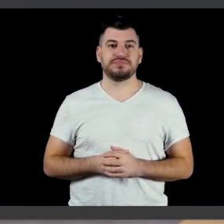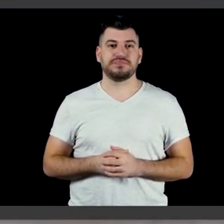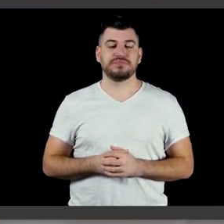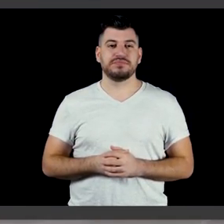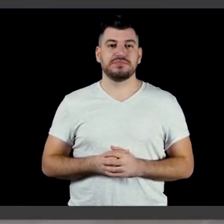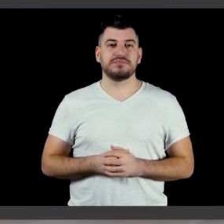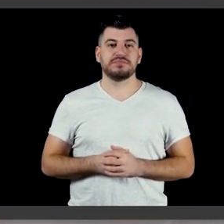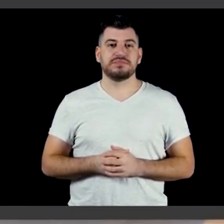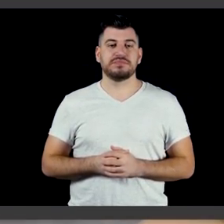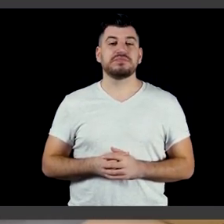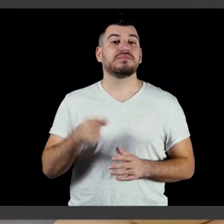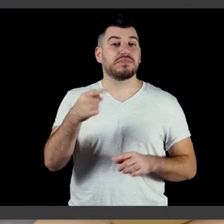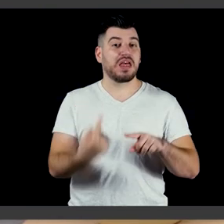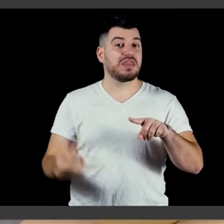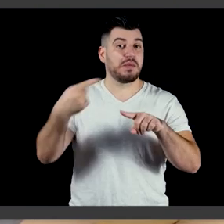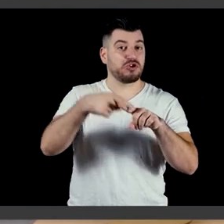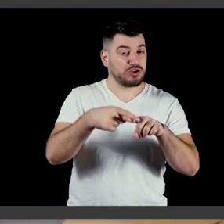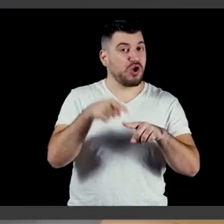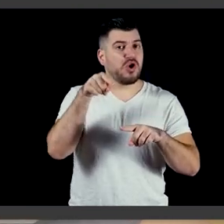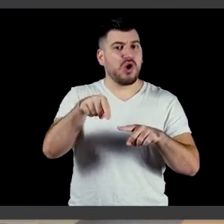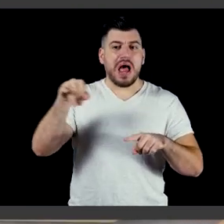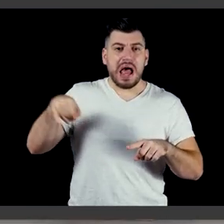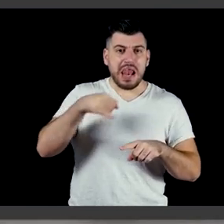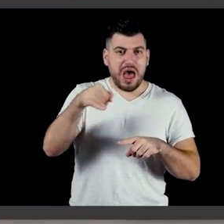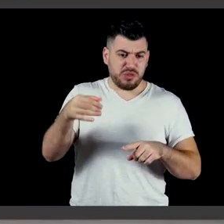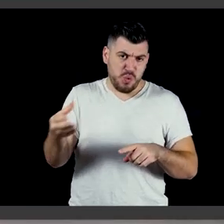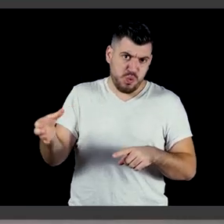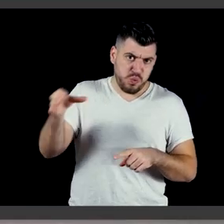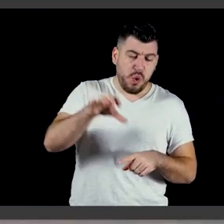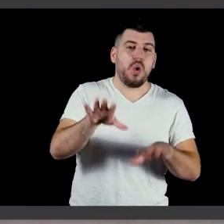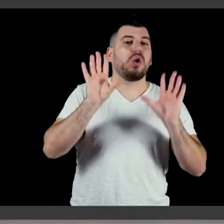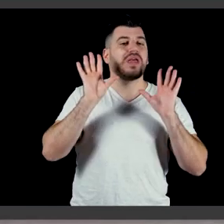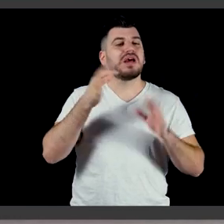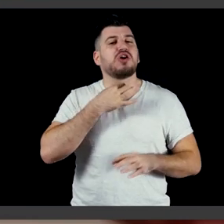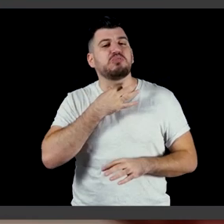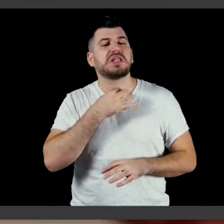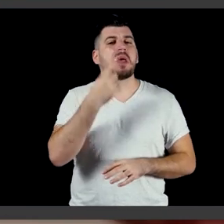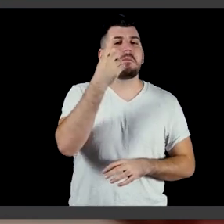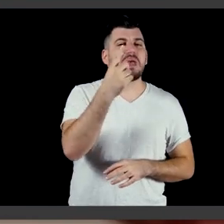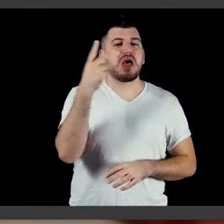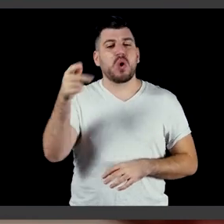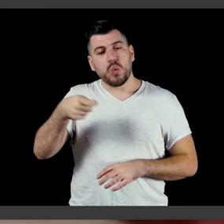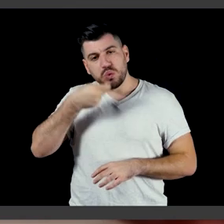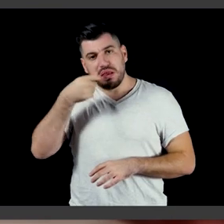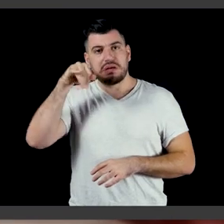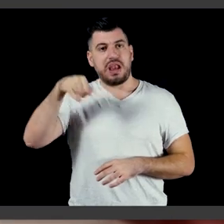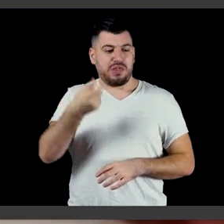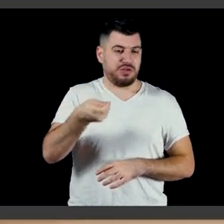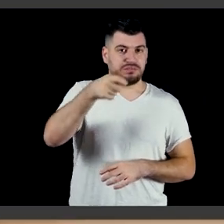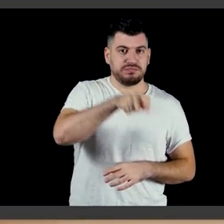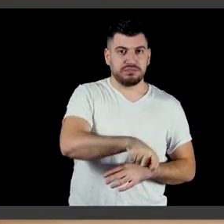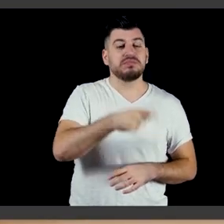Λοιπόν, το τηγανάκι μου καίει, θα προσθέσω όχι πολύ λάδι, θέλω ίσα 1-2 κουταλιές της σούπα σε